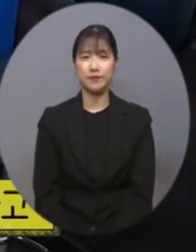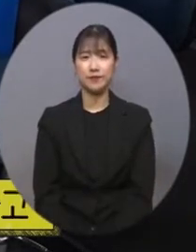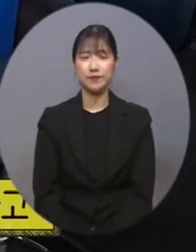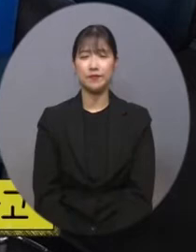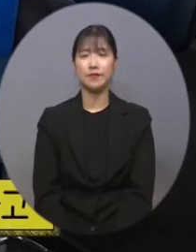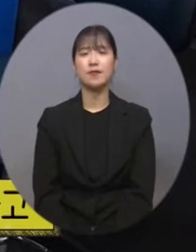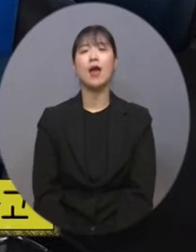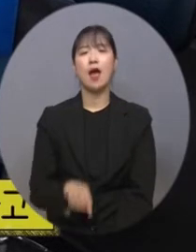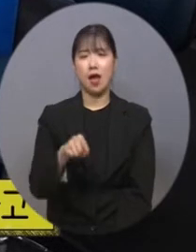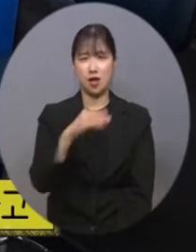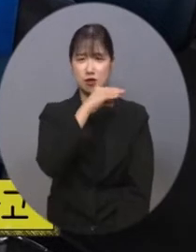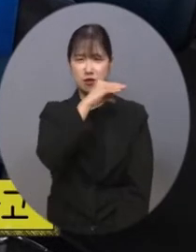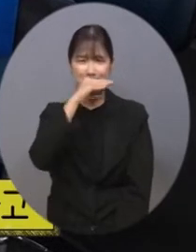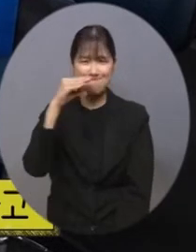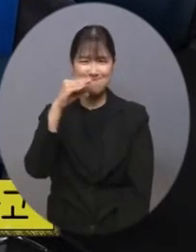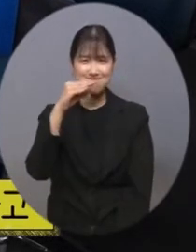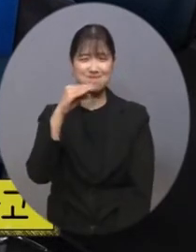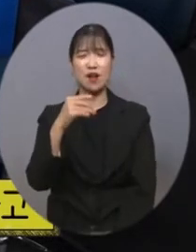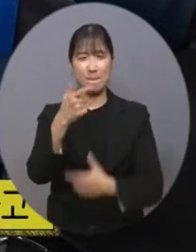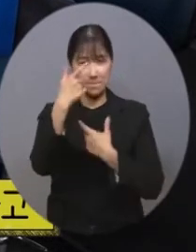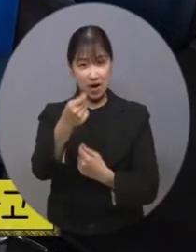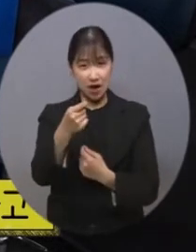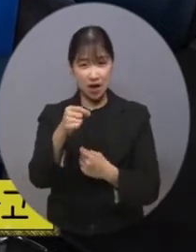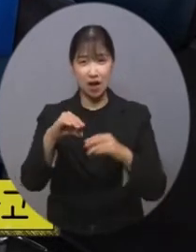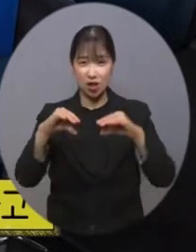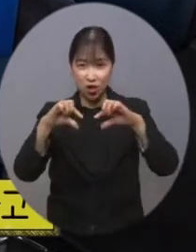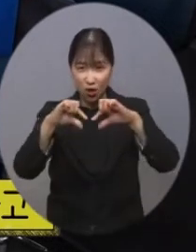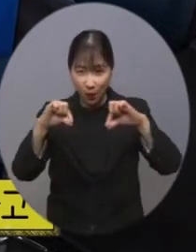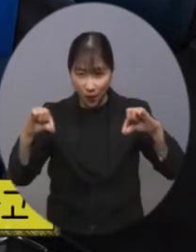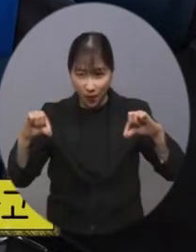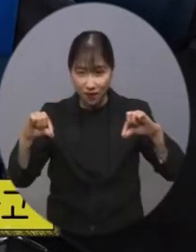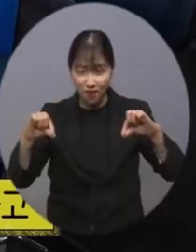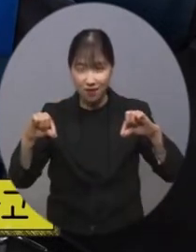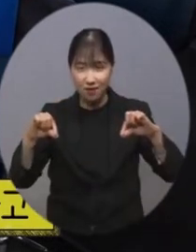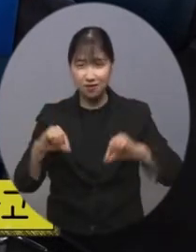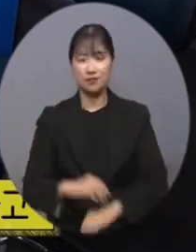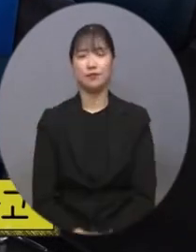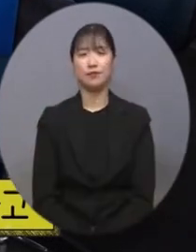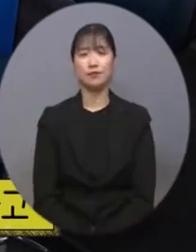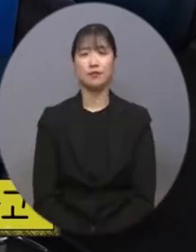아, 여기 각을 이렇게 맞춰서. 네.